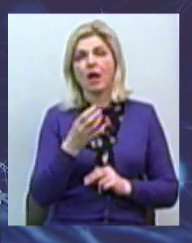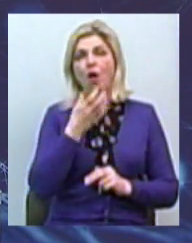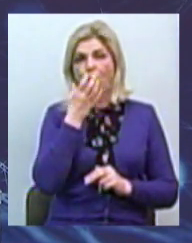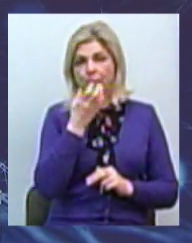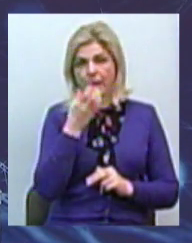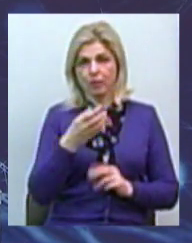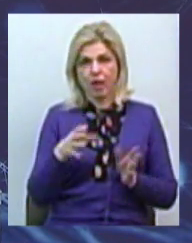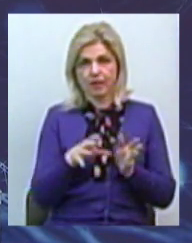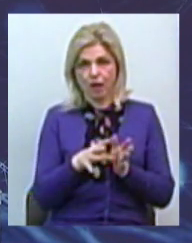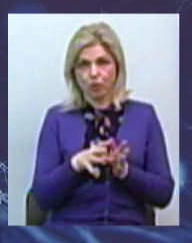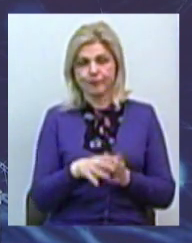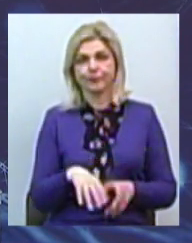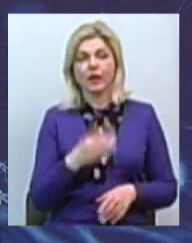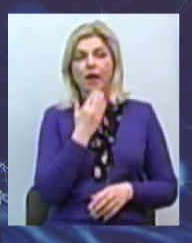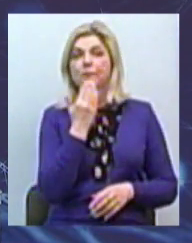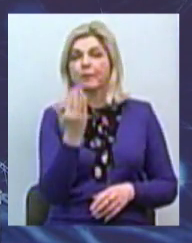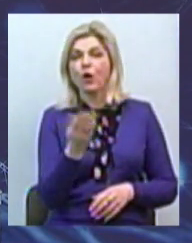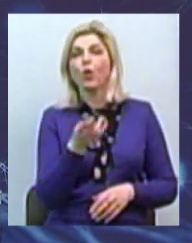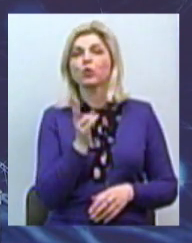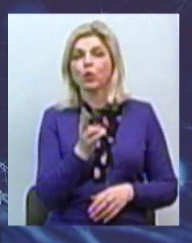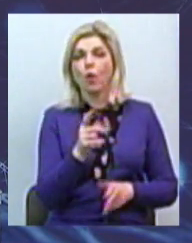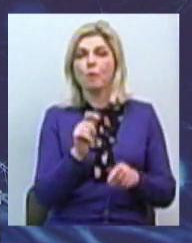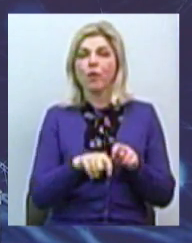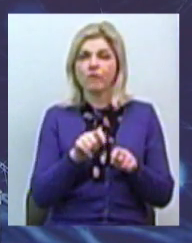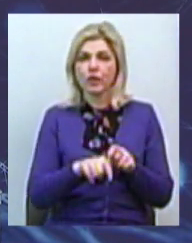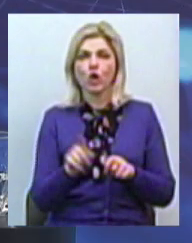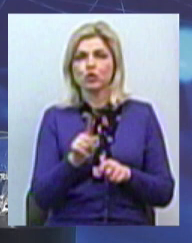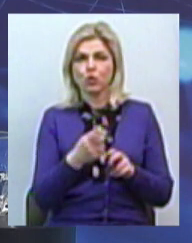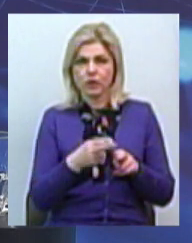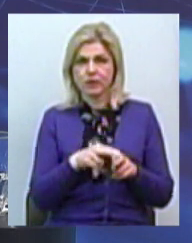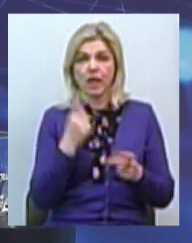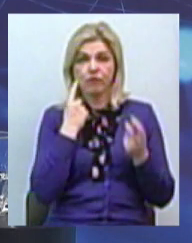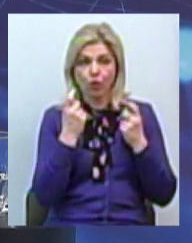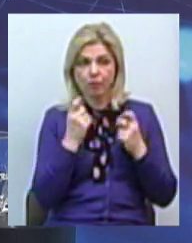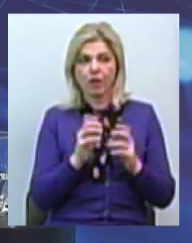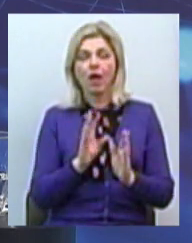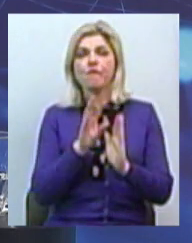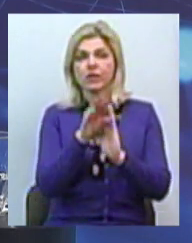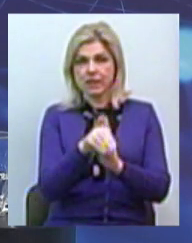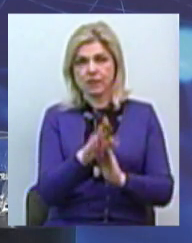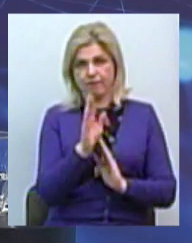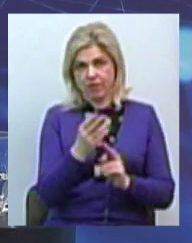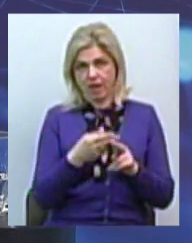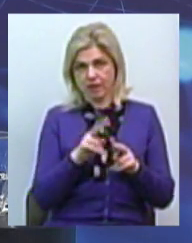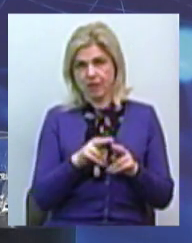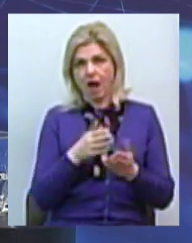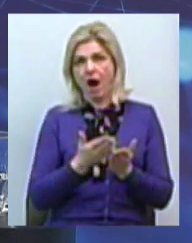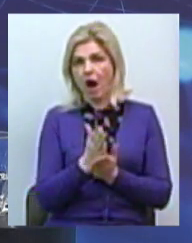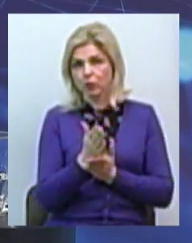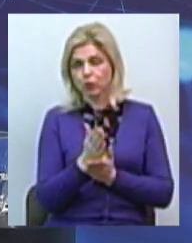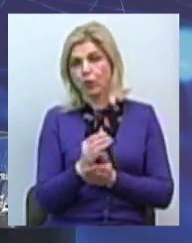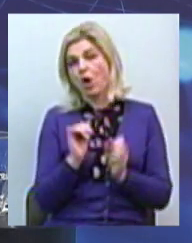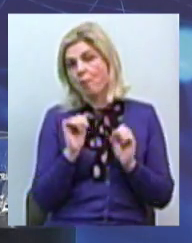А хто перевіряє, що ці дані дійсно занесені на цю мапу? Адже можуть і не